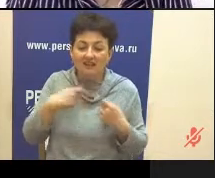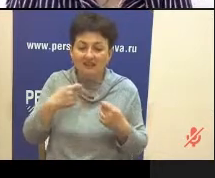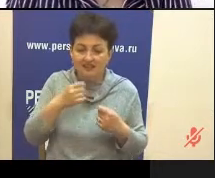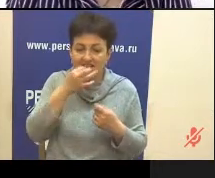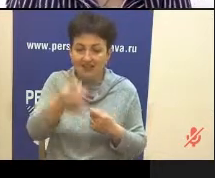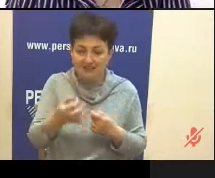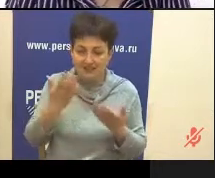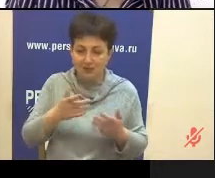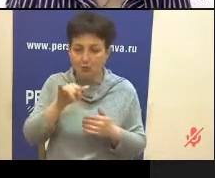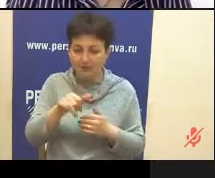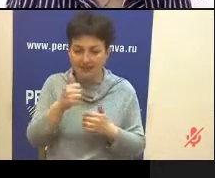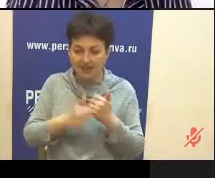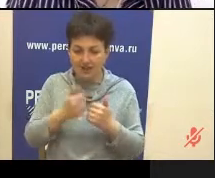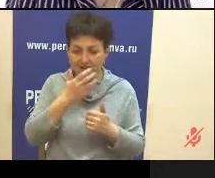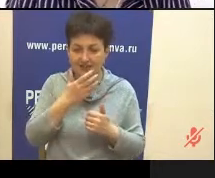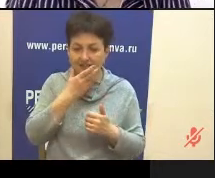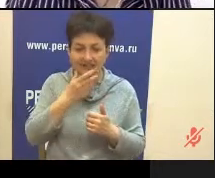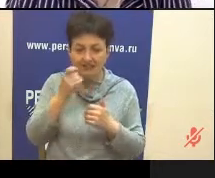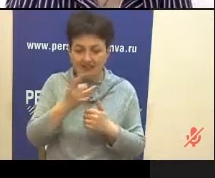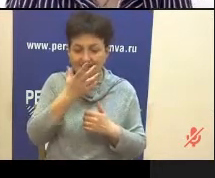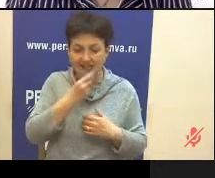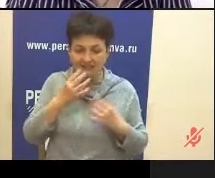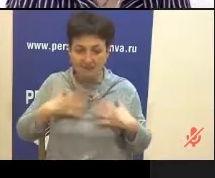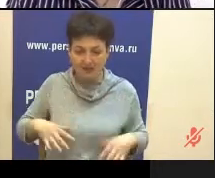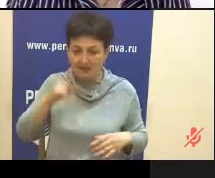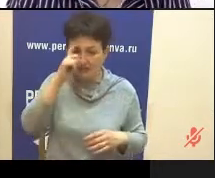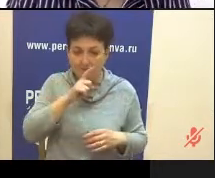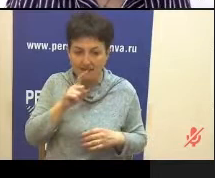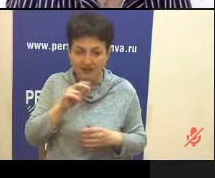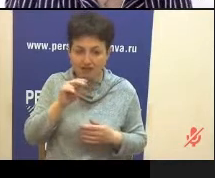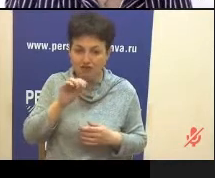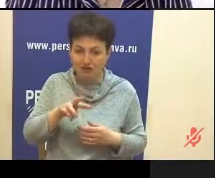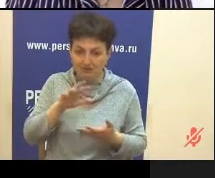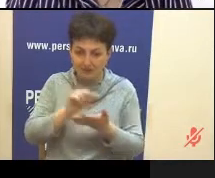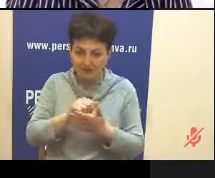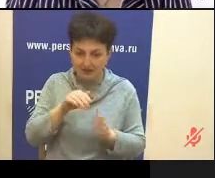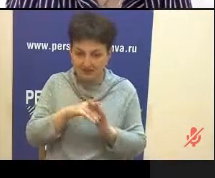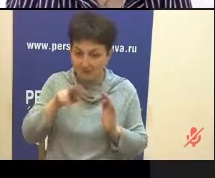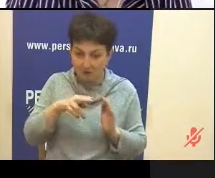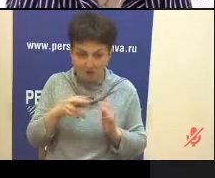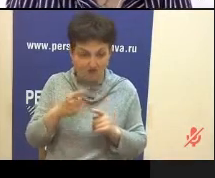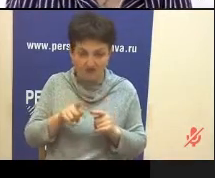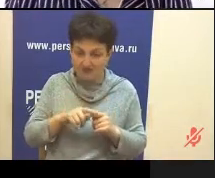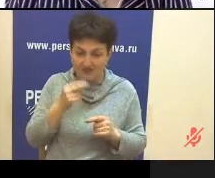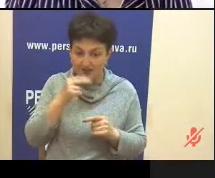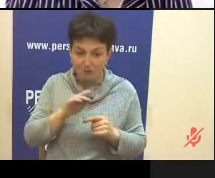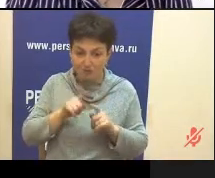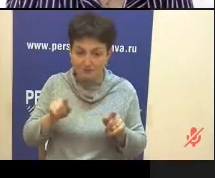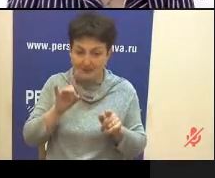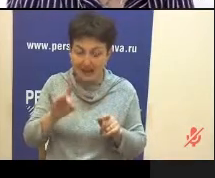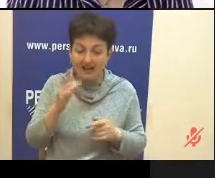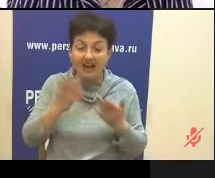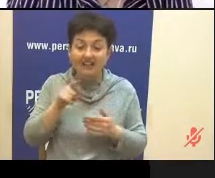сказать. Если у вас каждый раз красивые платья, но совершенно непонятно, чем занимается фонд, то, наверное, это не самый лучший пиар. Поэтому,